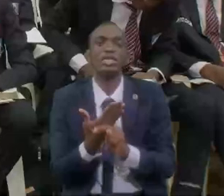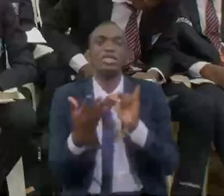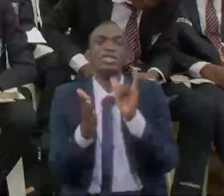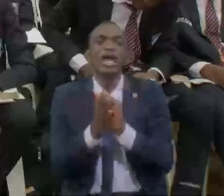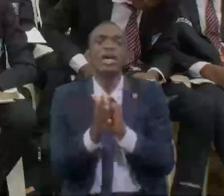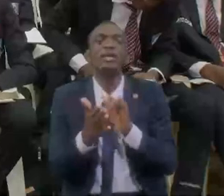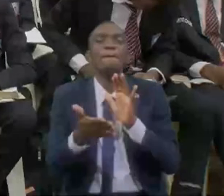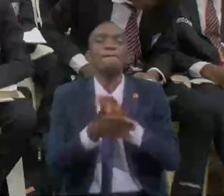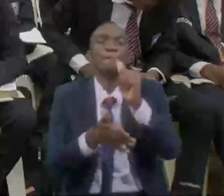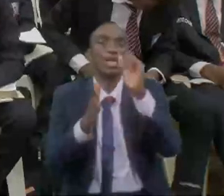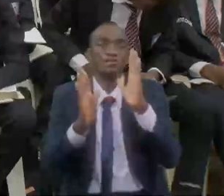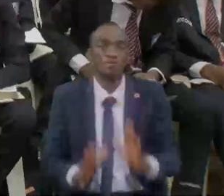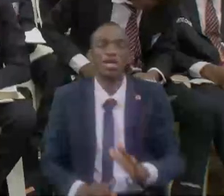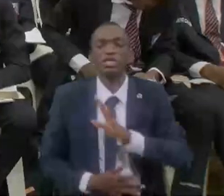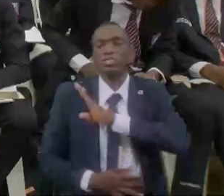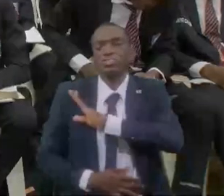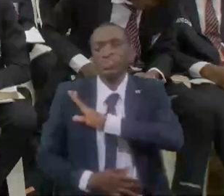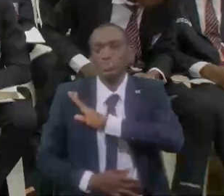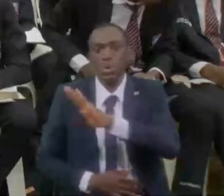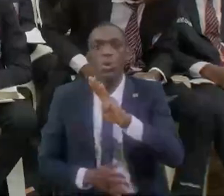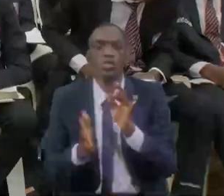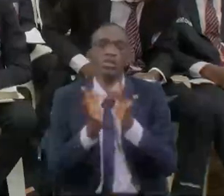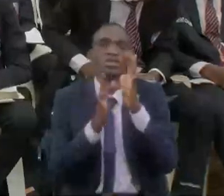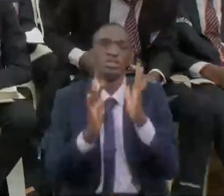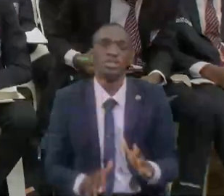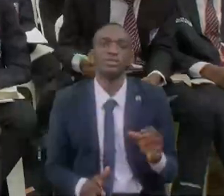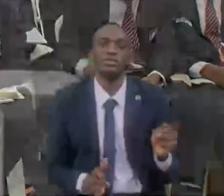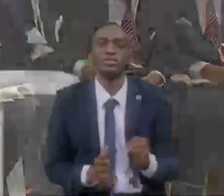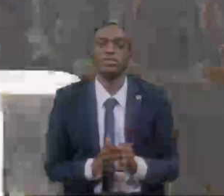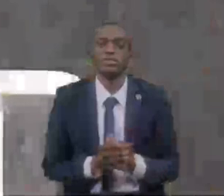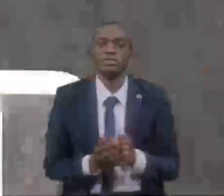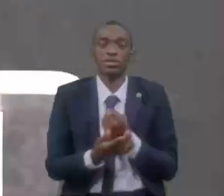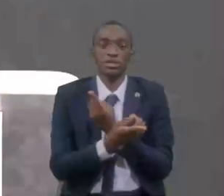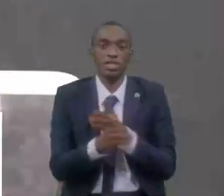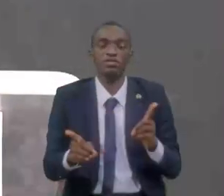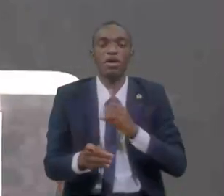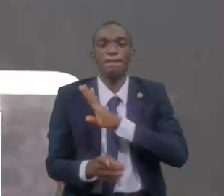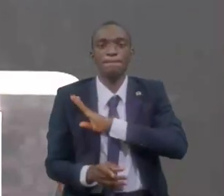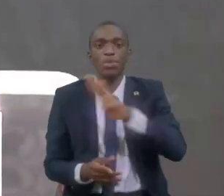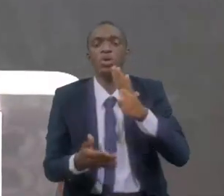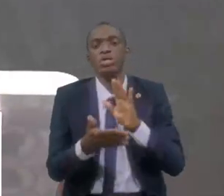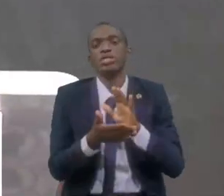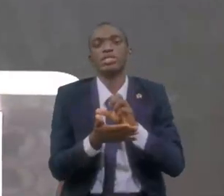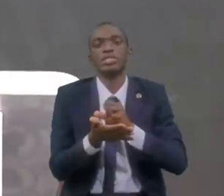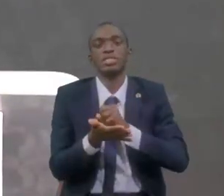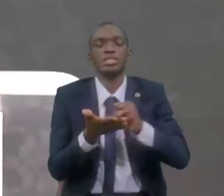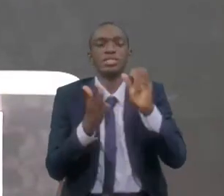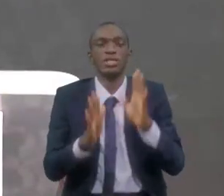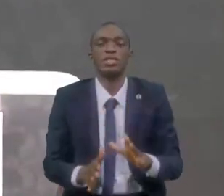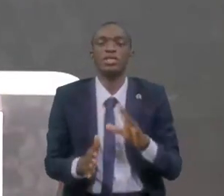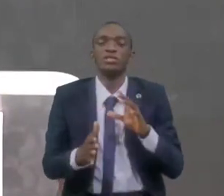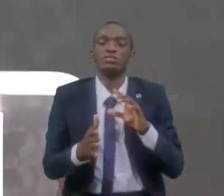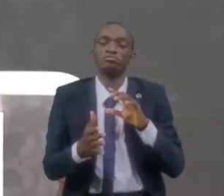qui délivre les saints audacieux. Troisièmement, la foi qui